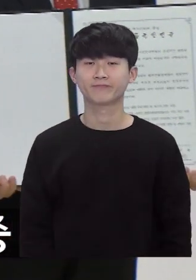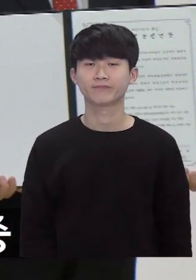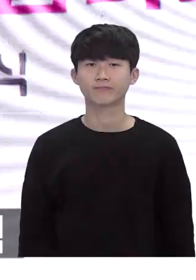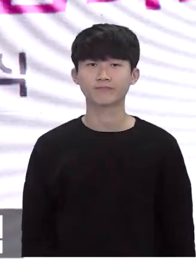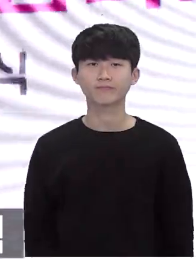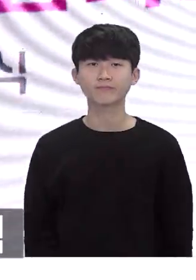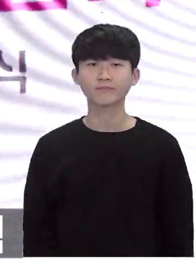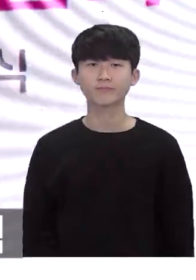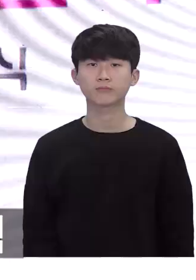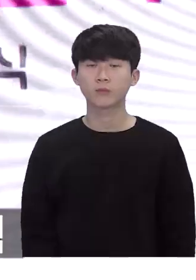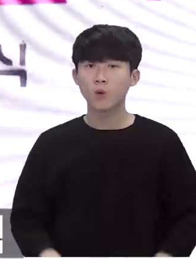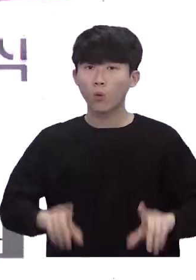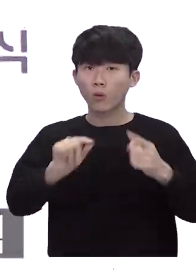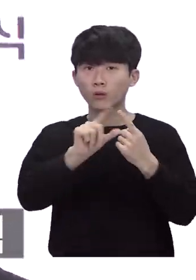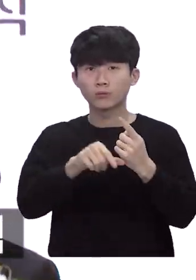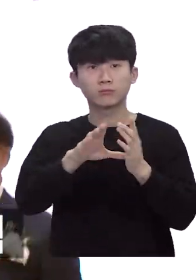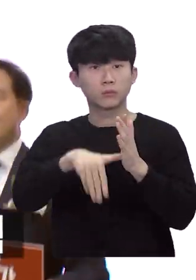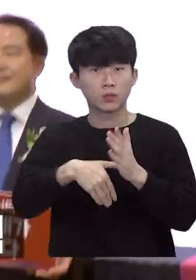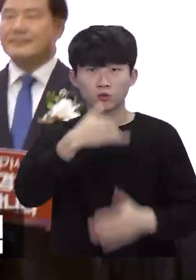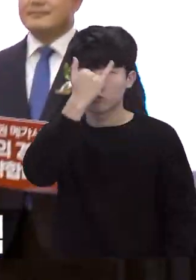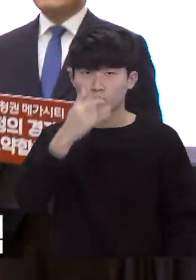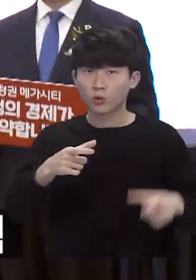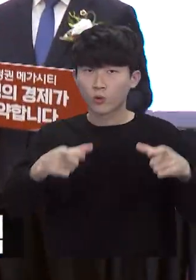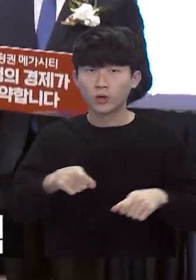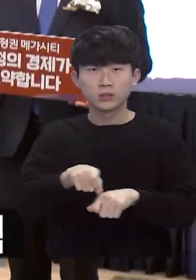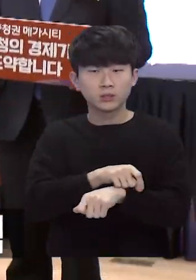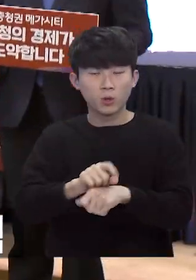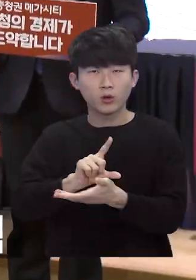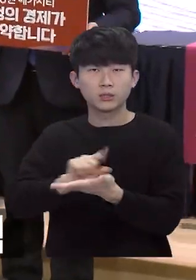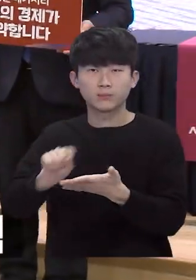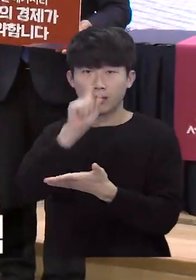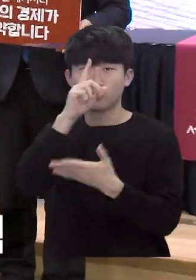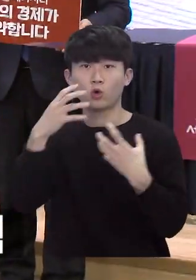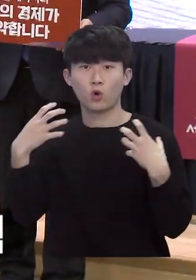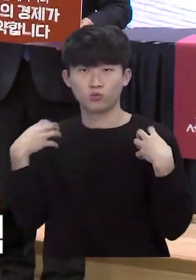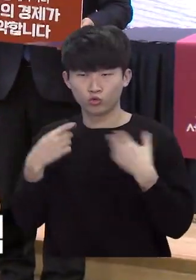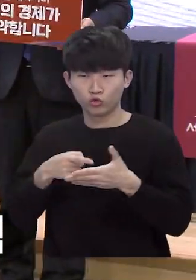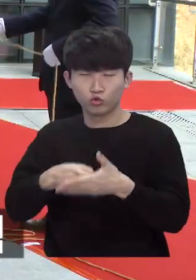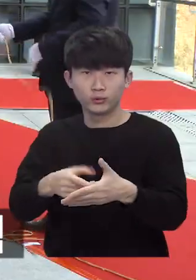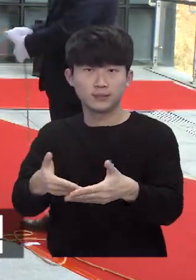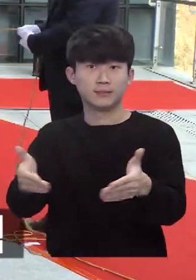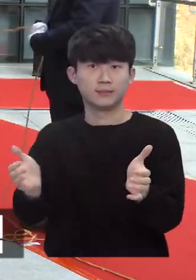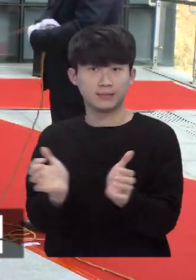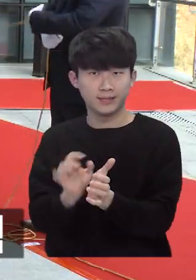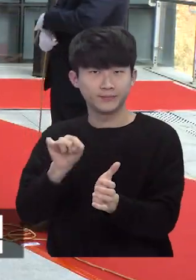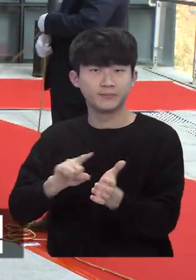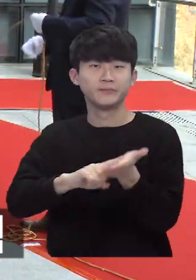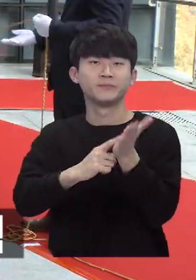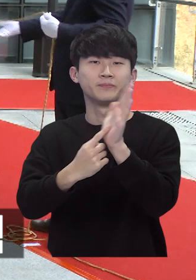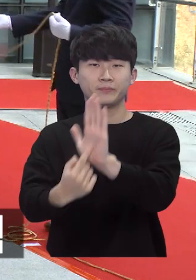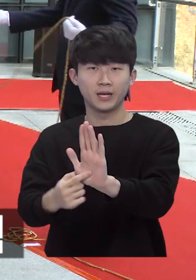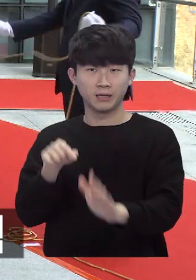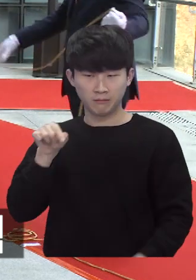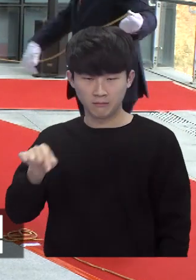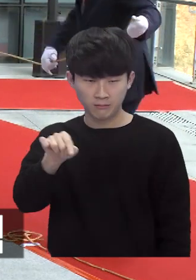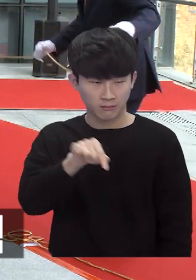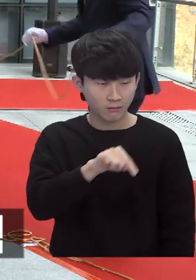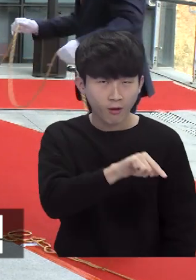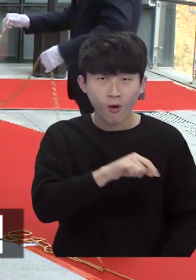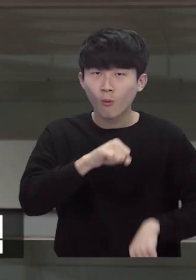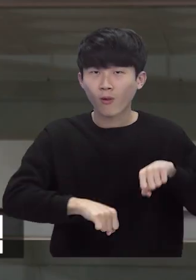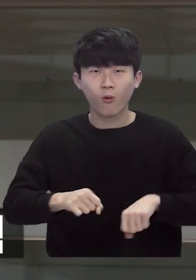진행하고 있는데요. 올해 1월에는 이를 전담한 한시기구로 충청권 특별지방정부 합동추진단을 출범시키는